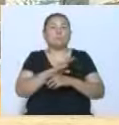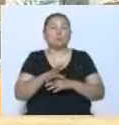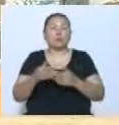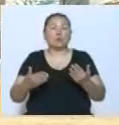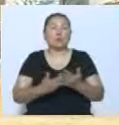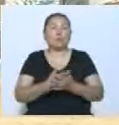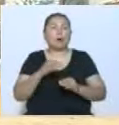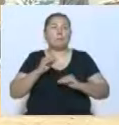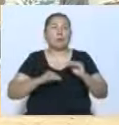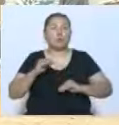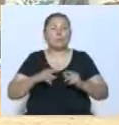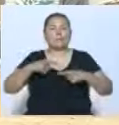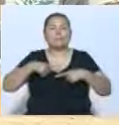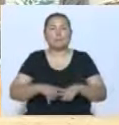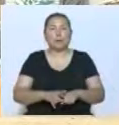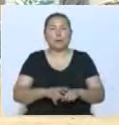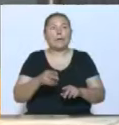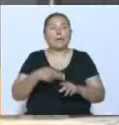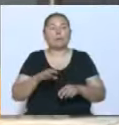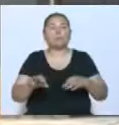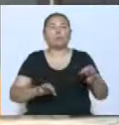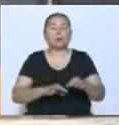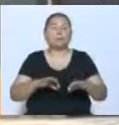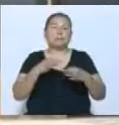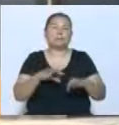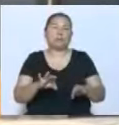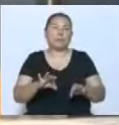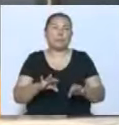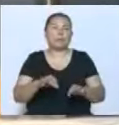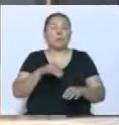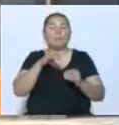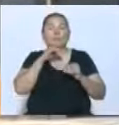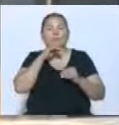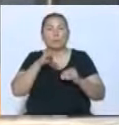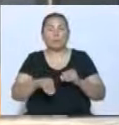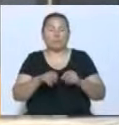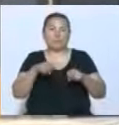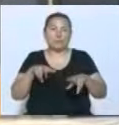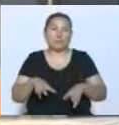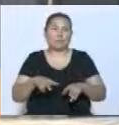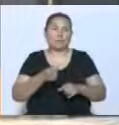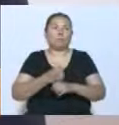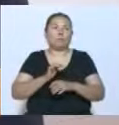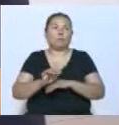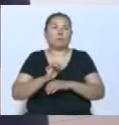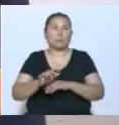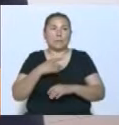современными оборудованиями и технологиями. Этот проект позволяет выпускать квалифицированных IT-специалистов, говорит ректор